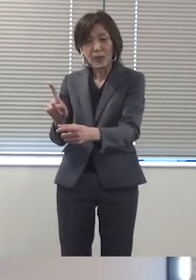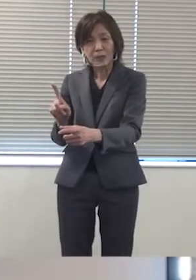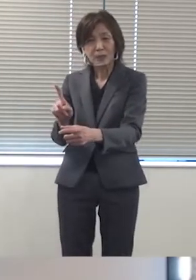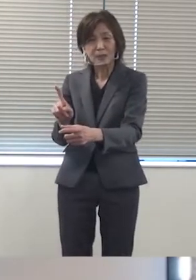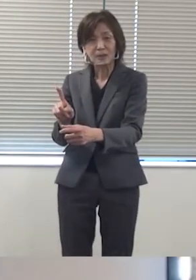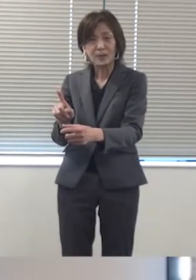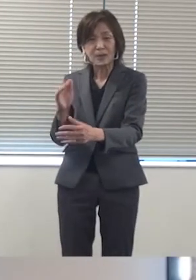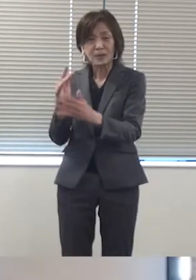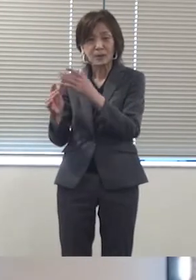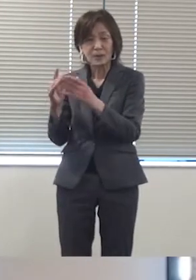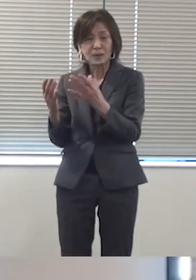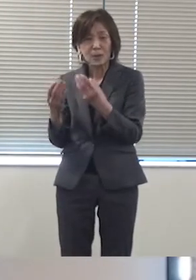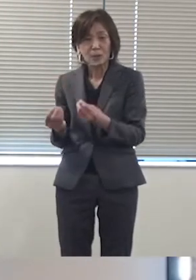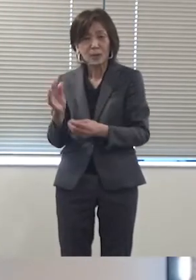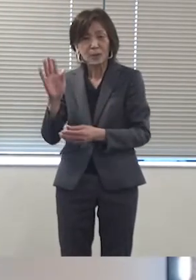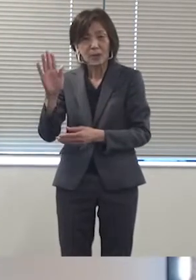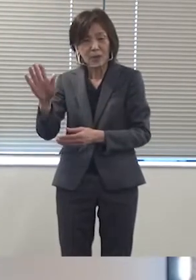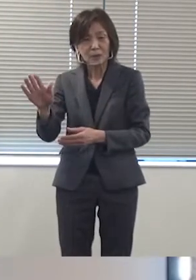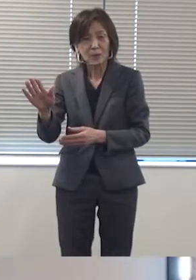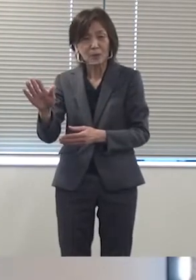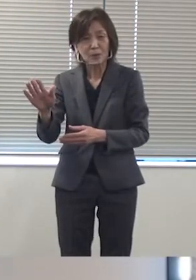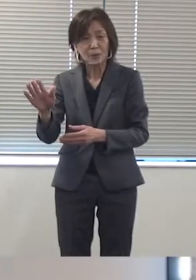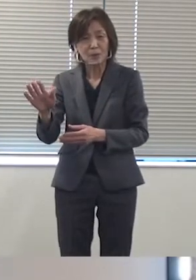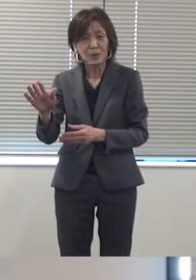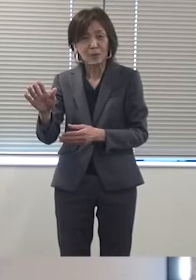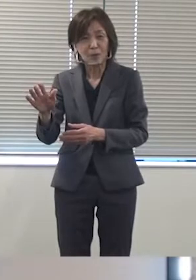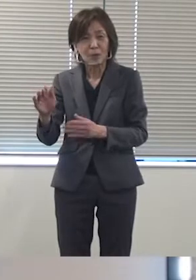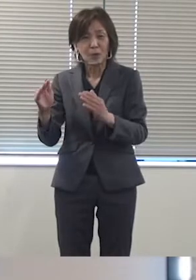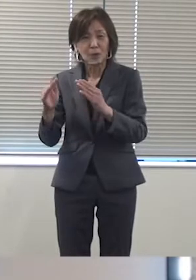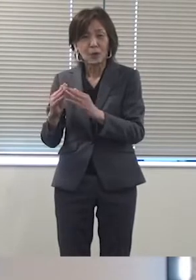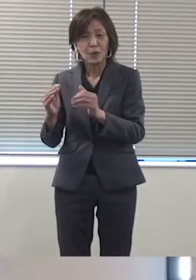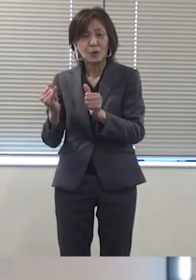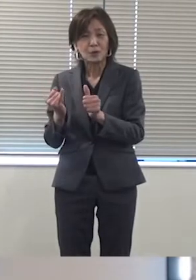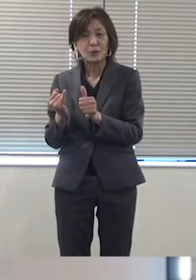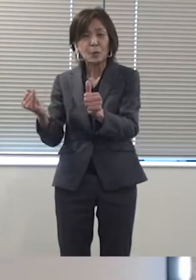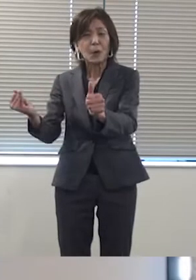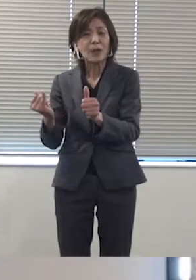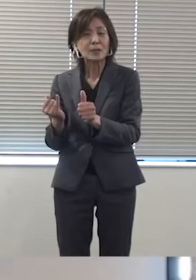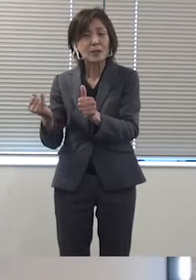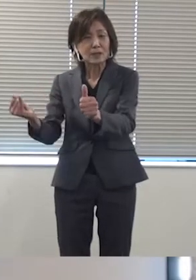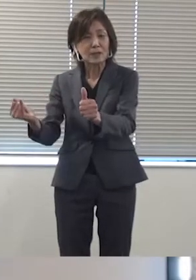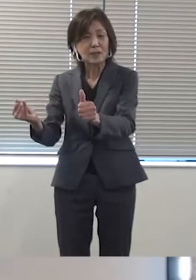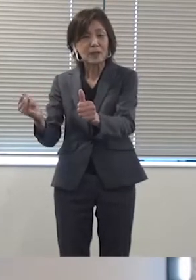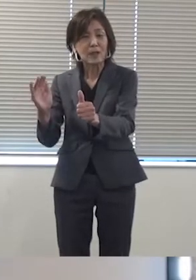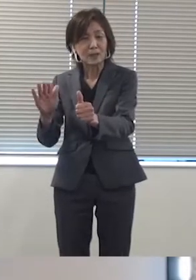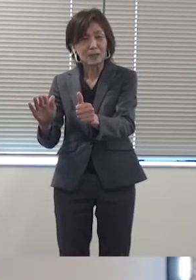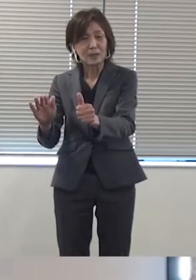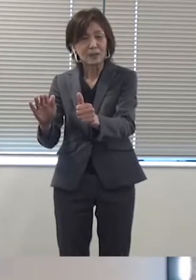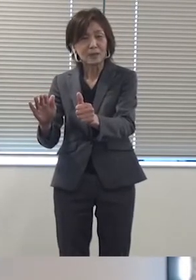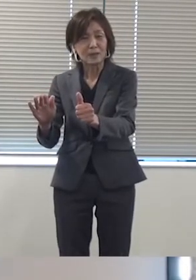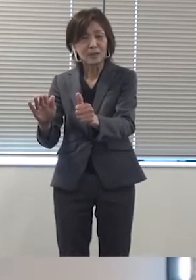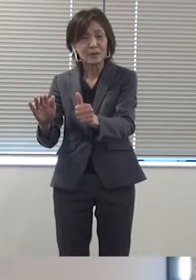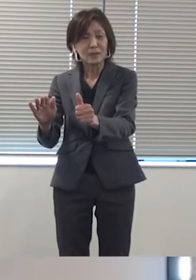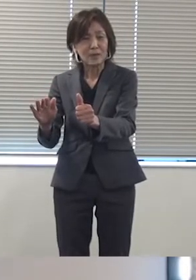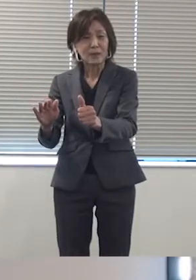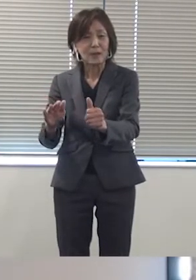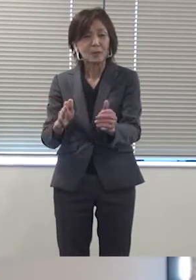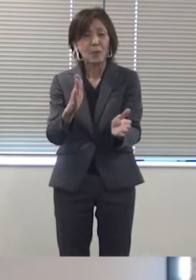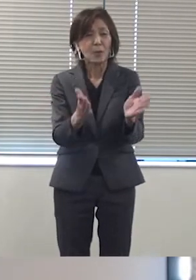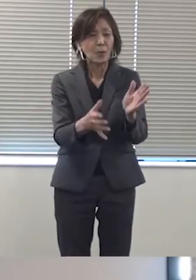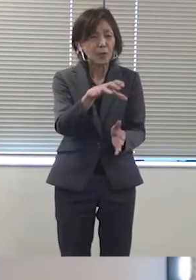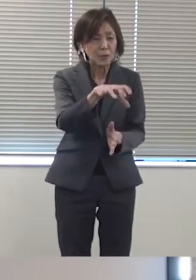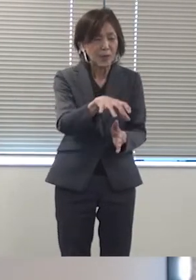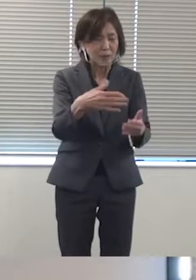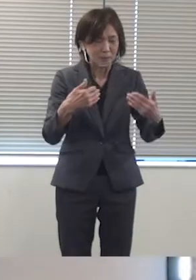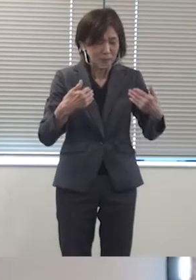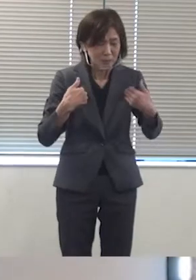ので、だから保育園は必須だった。だから保育園の数は圧倒的に多いですし、そのから幼稚園は極端